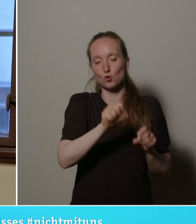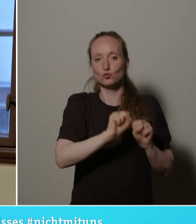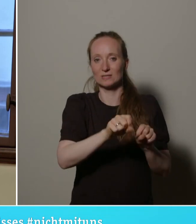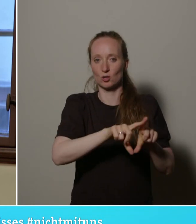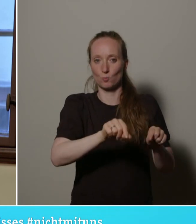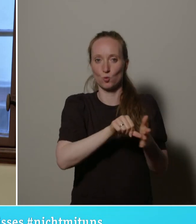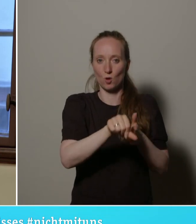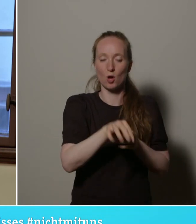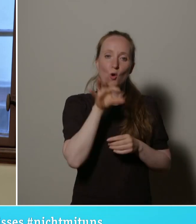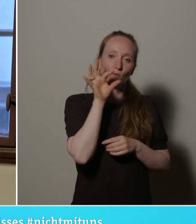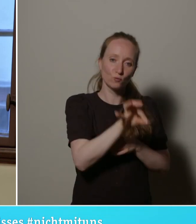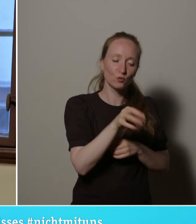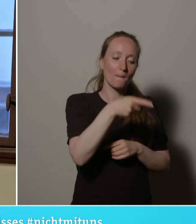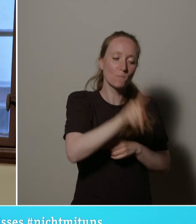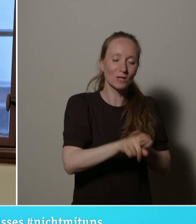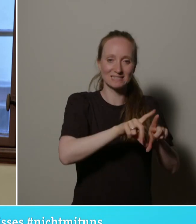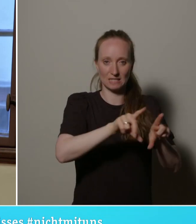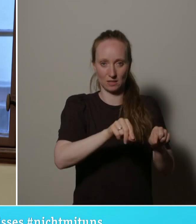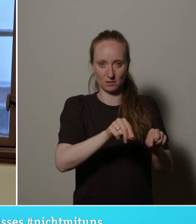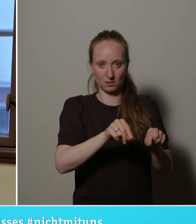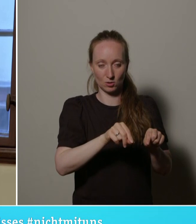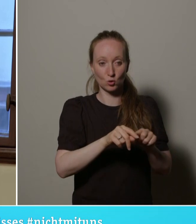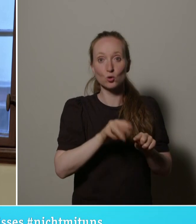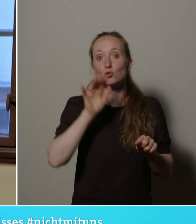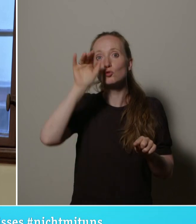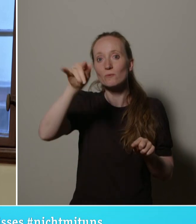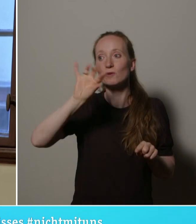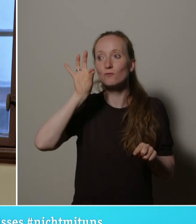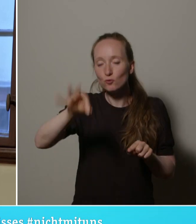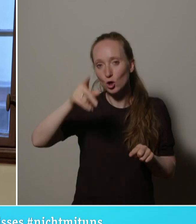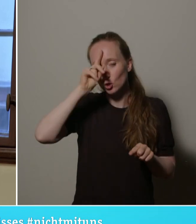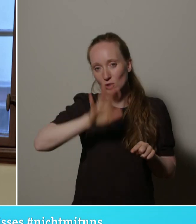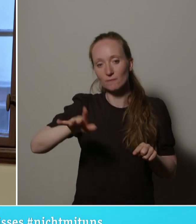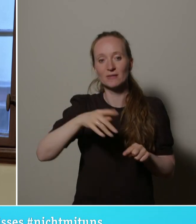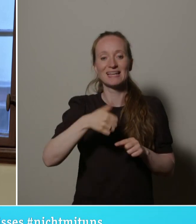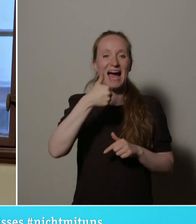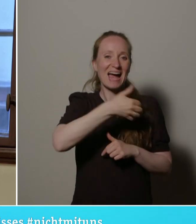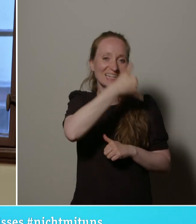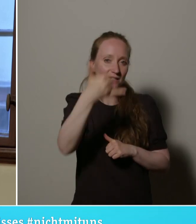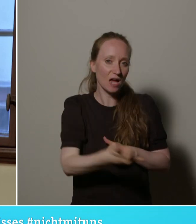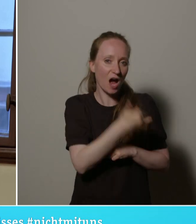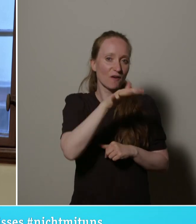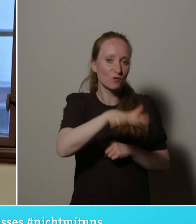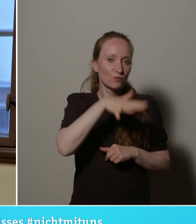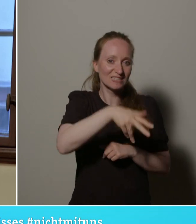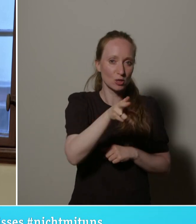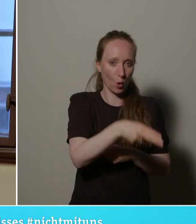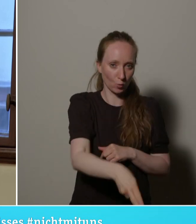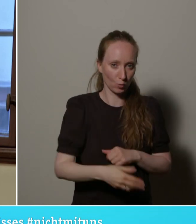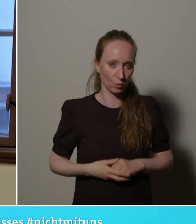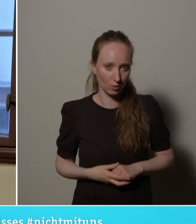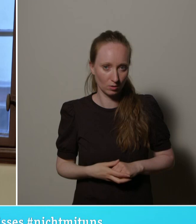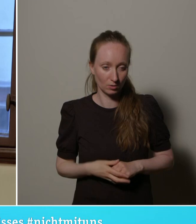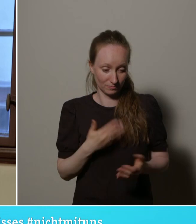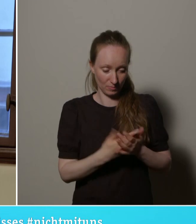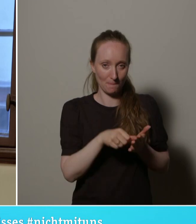des Monatstickets und zukünftig für die Nutzung des Deutschlandtickets. 15 Euro jährlich. In Summe ist das für